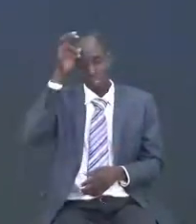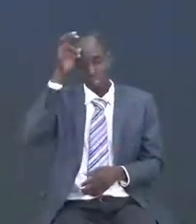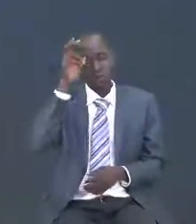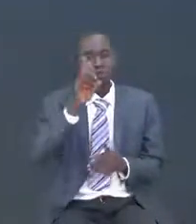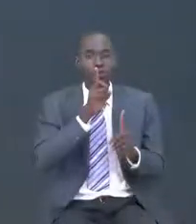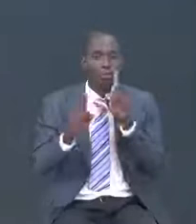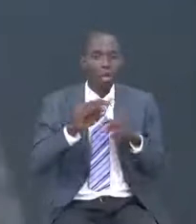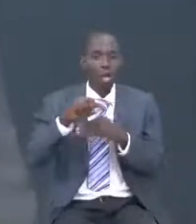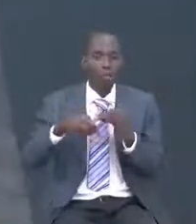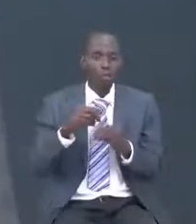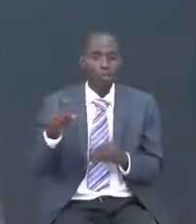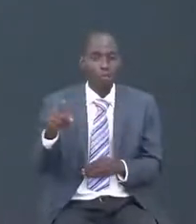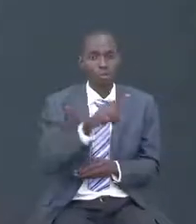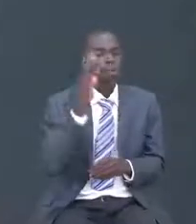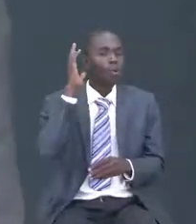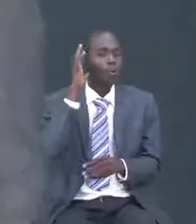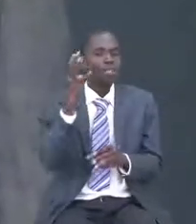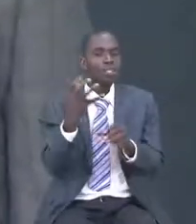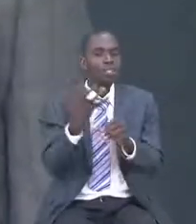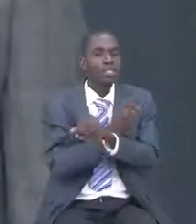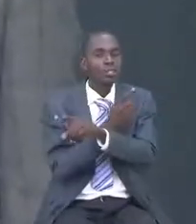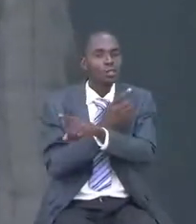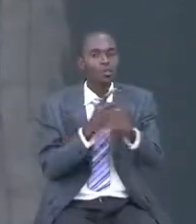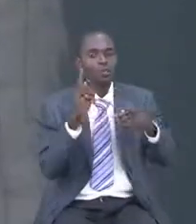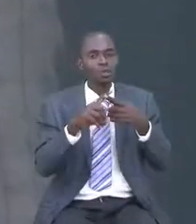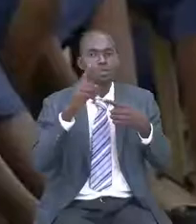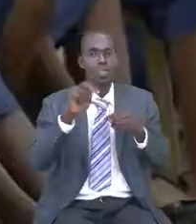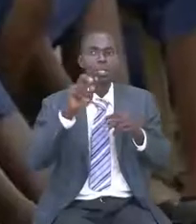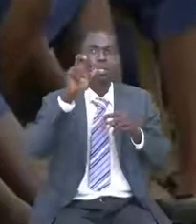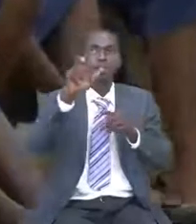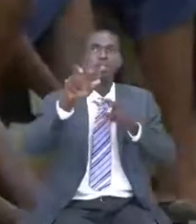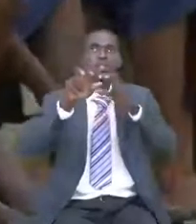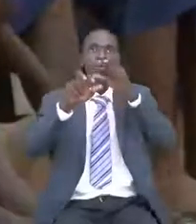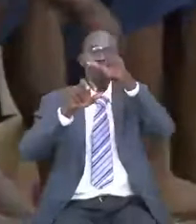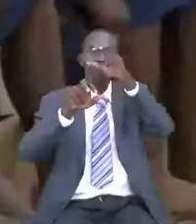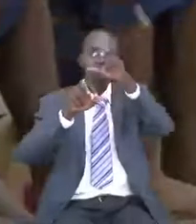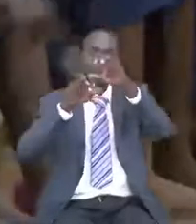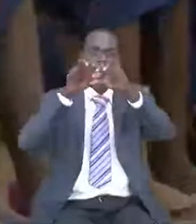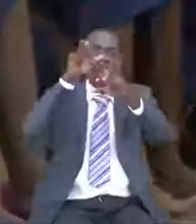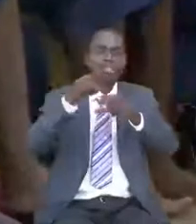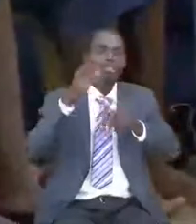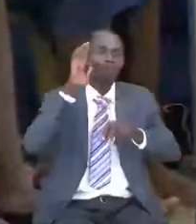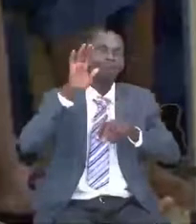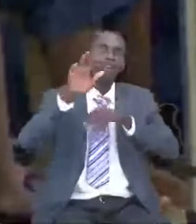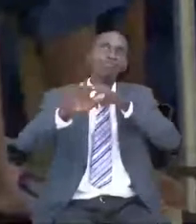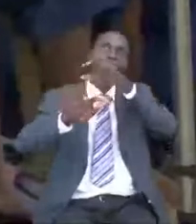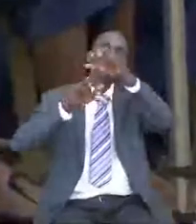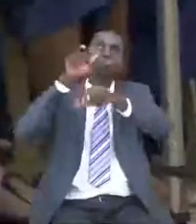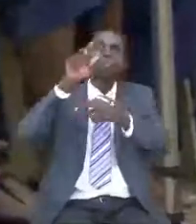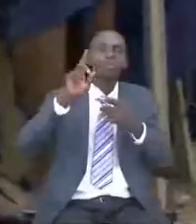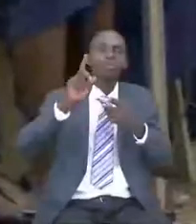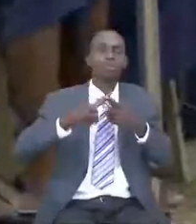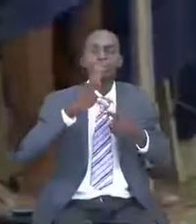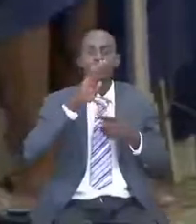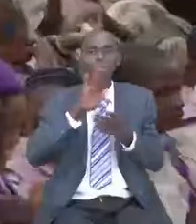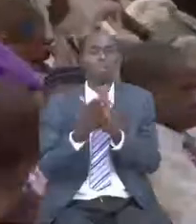toi, vont te conduire sur l'échelle et tu graviras pour être un leader au nom